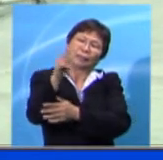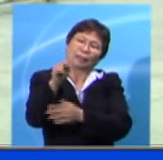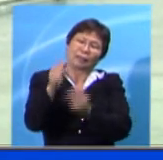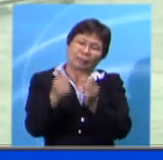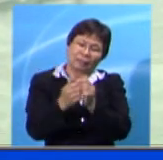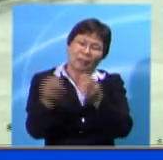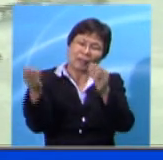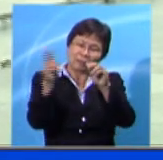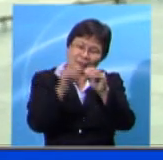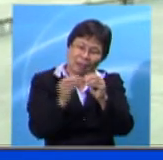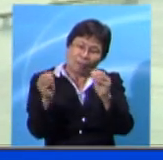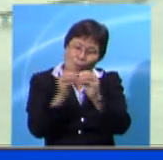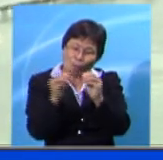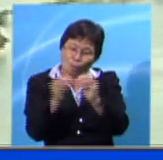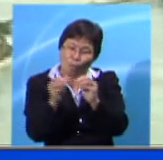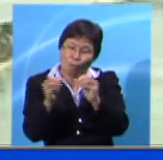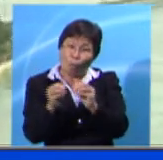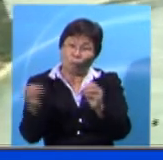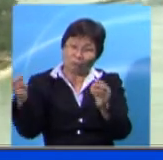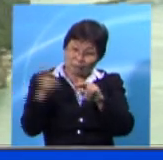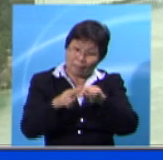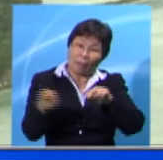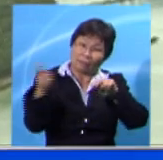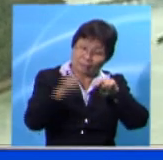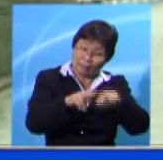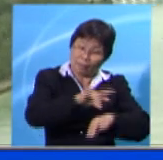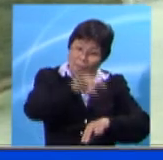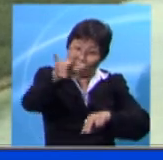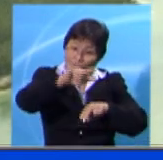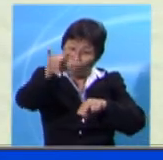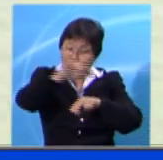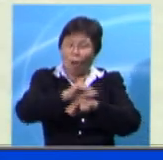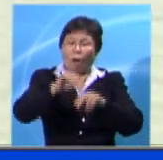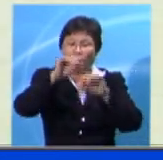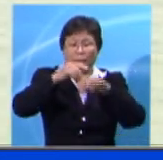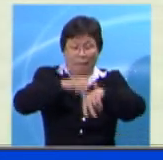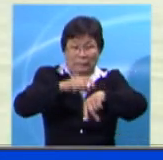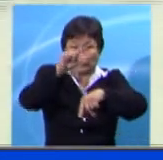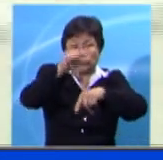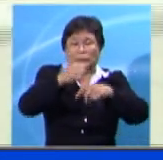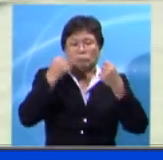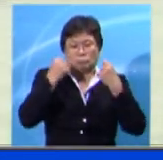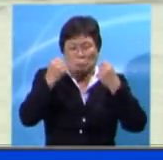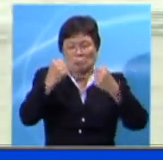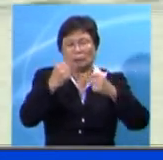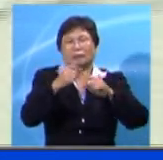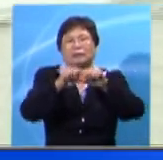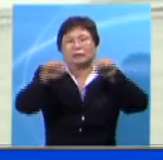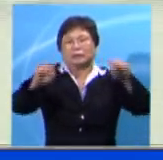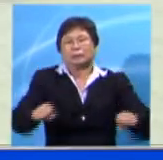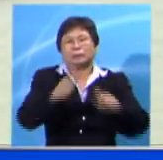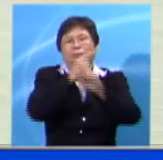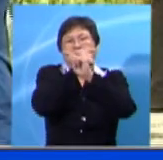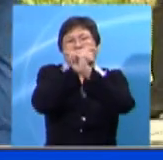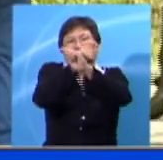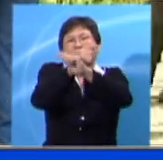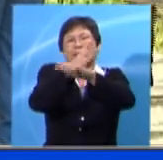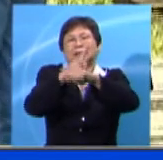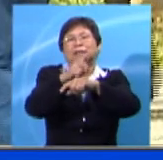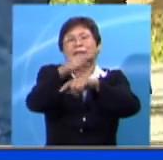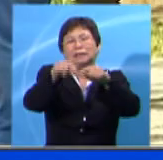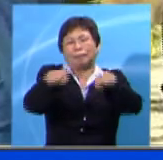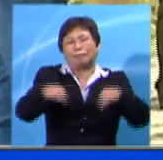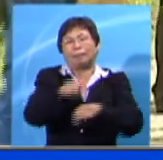penambahan aset-aset yang bakal diperoleh dalam tempoh masa terdekat mampu memperkukuh lagi sistem pertahanan di kawasan S